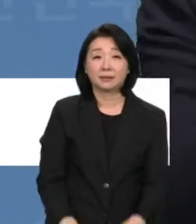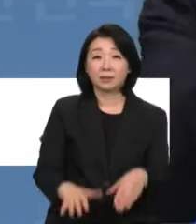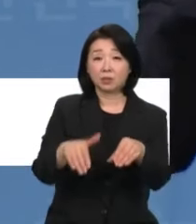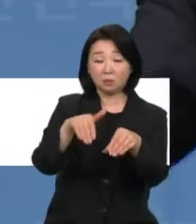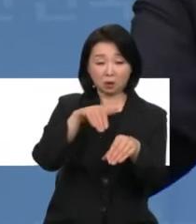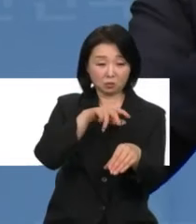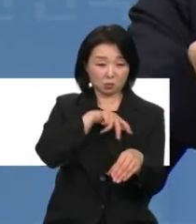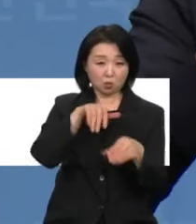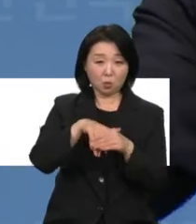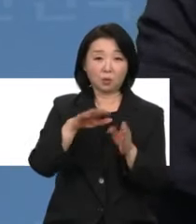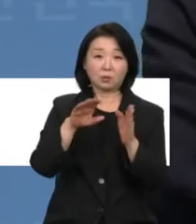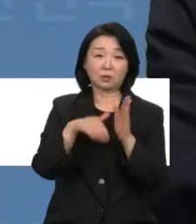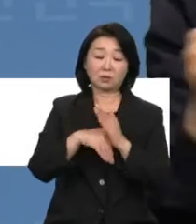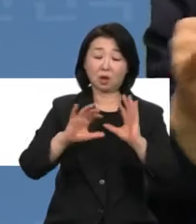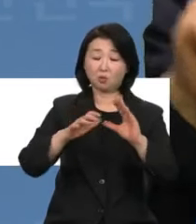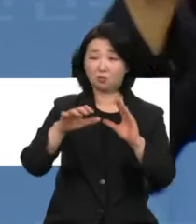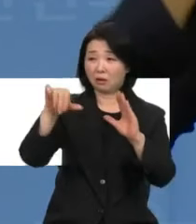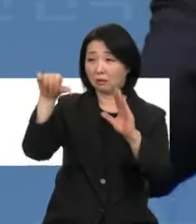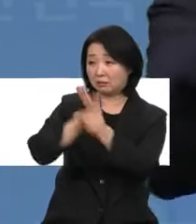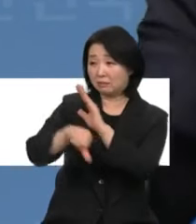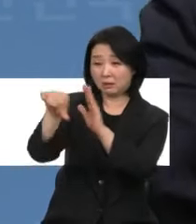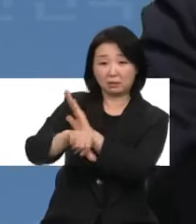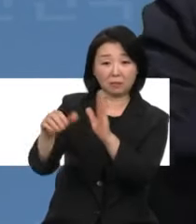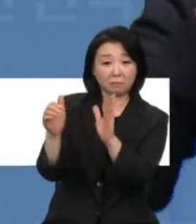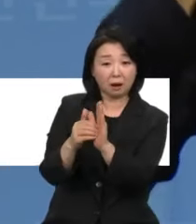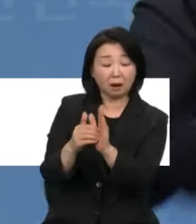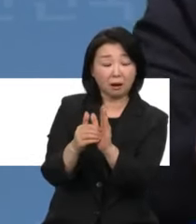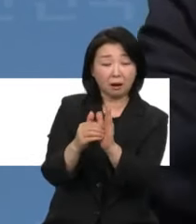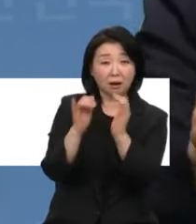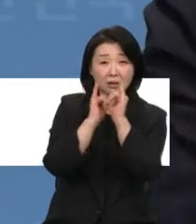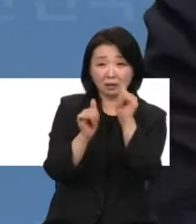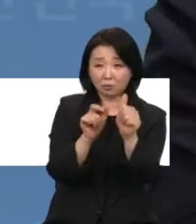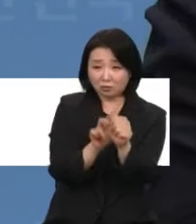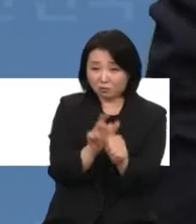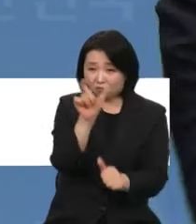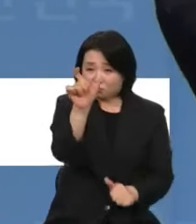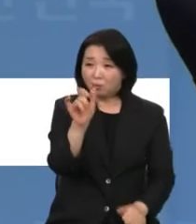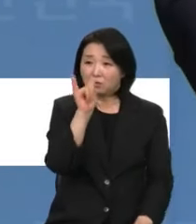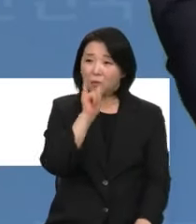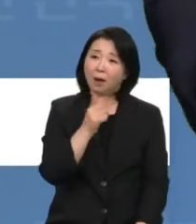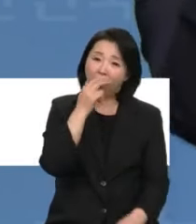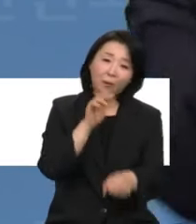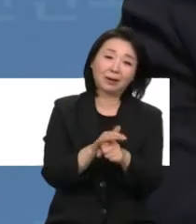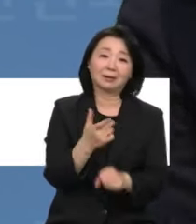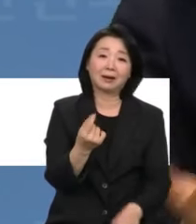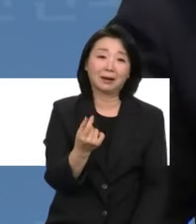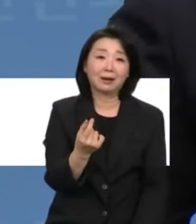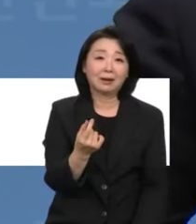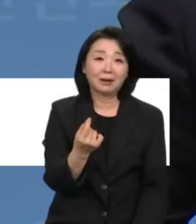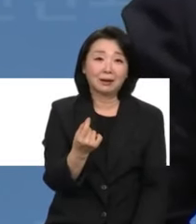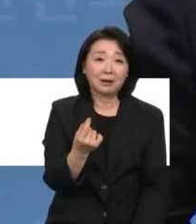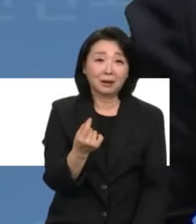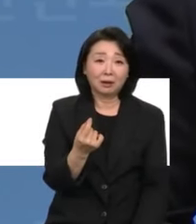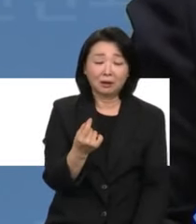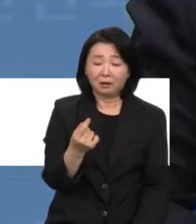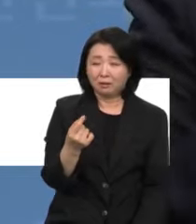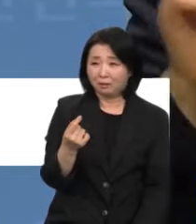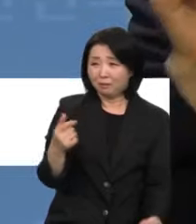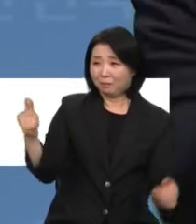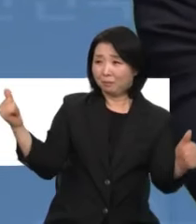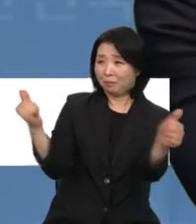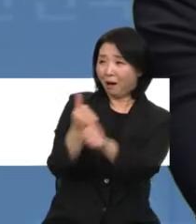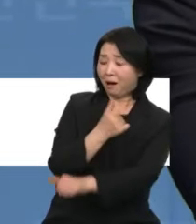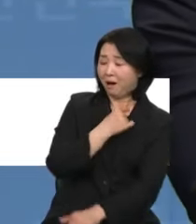총선에서 국민의 심판을 받은 인물들도 하마평에 오르고 있어 기가 막힙니다. 아무것도 바뀌길